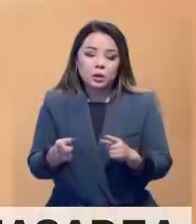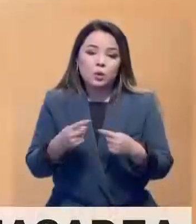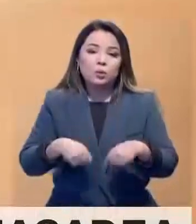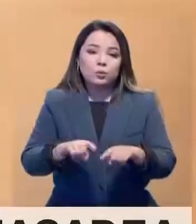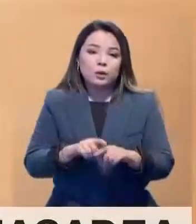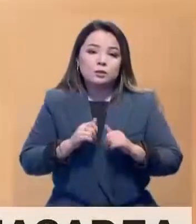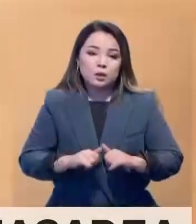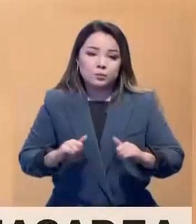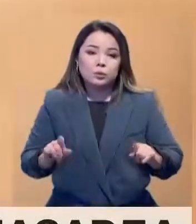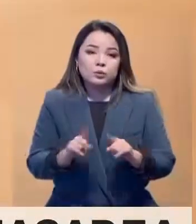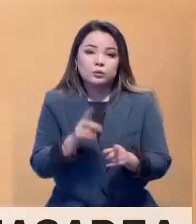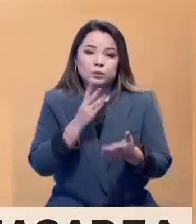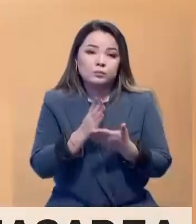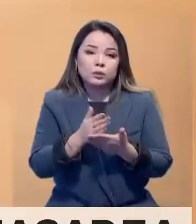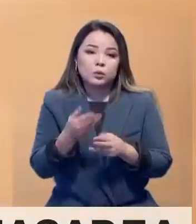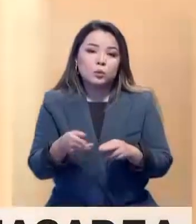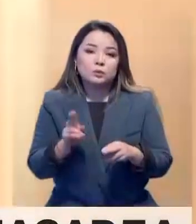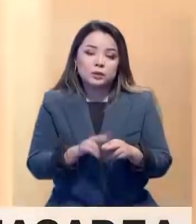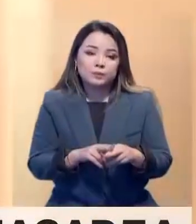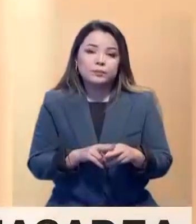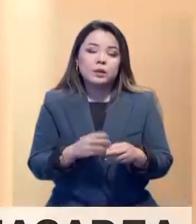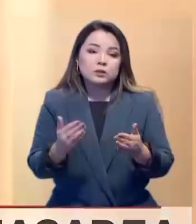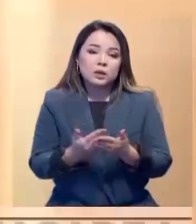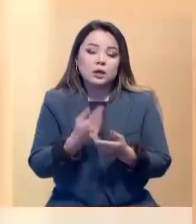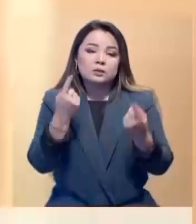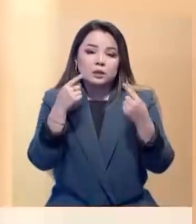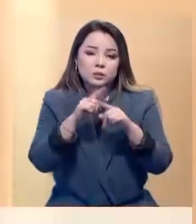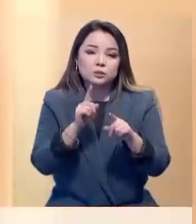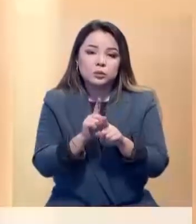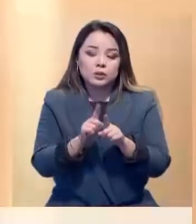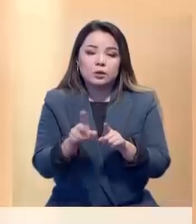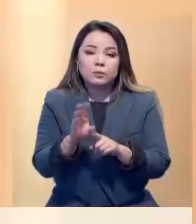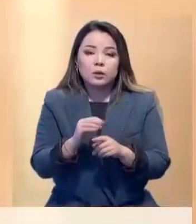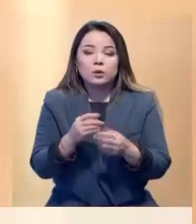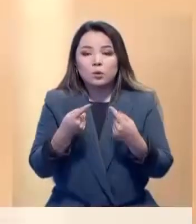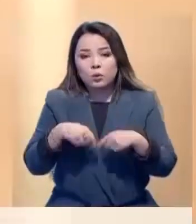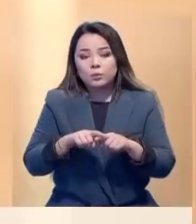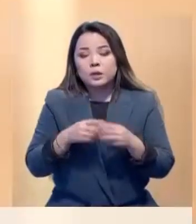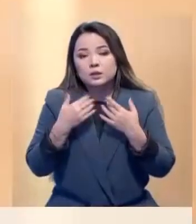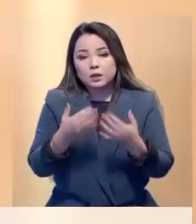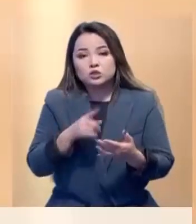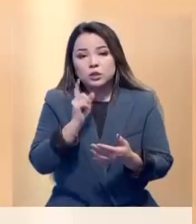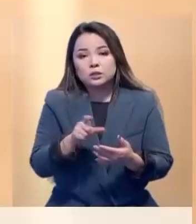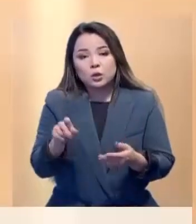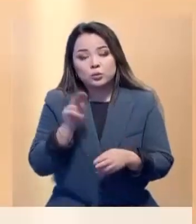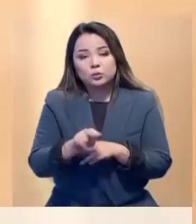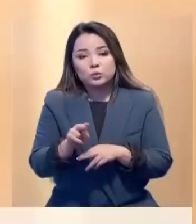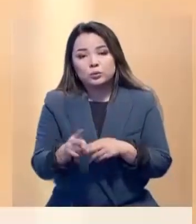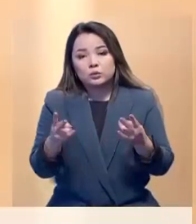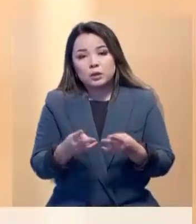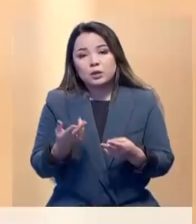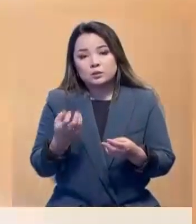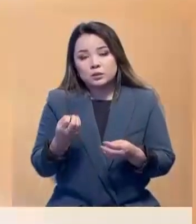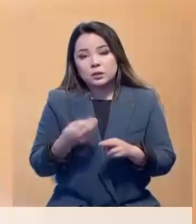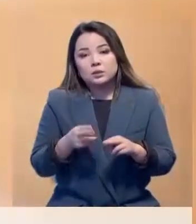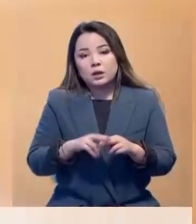Қоғамның өмірін дамыту үшін дайындаймыз. Сондықтан жаңа технологиялар және қоғамның талаптарын біздің жастарға үйретуіміз керек.